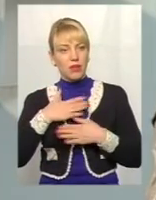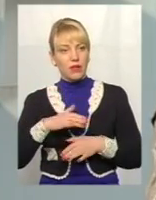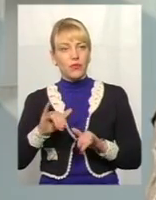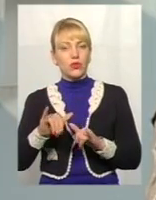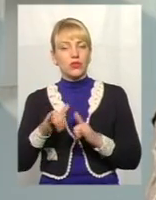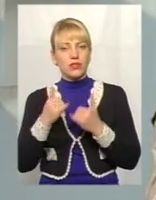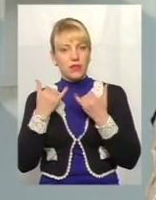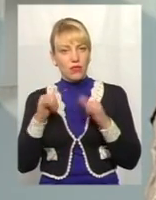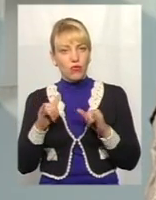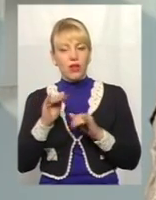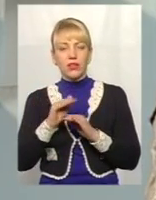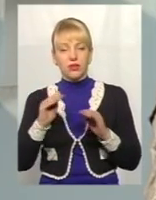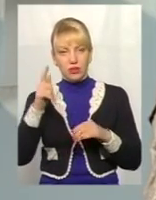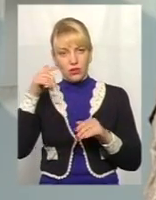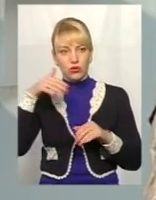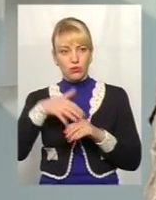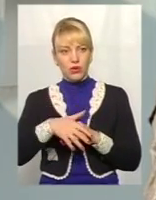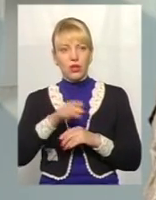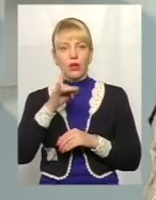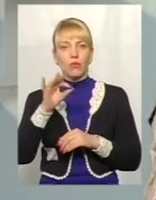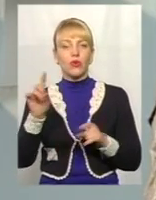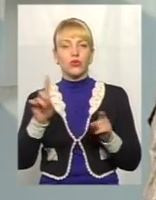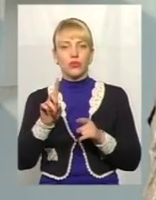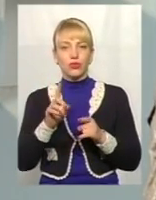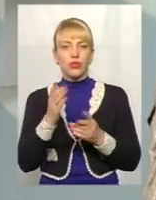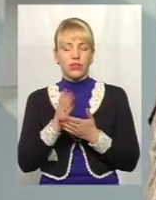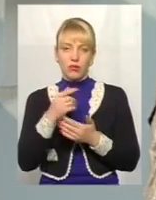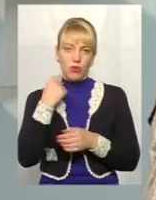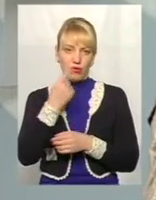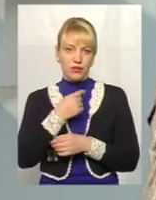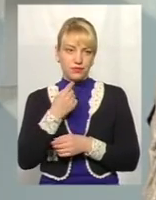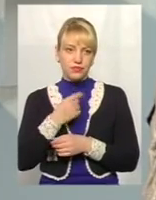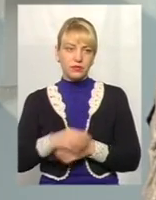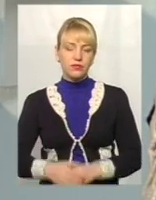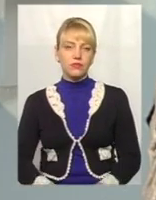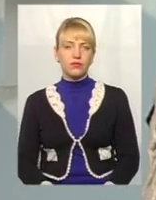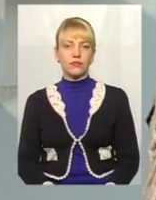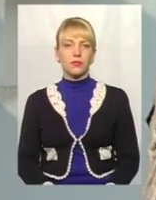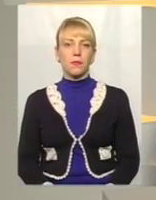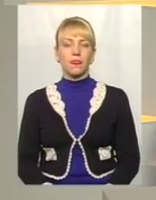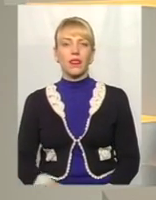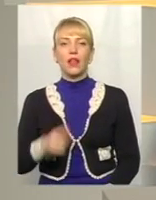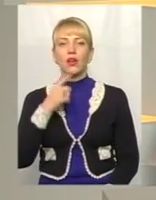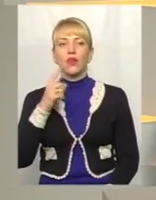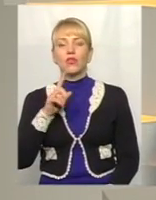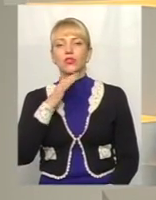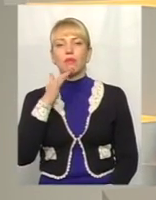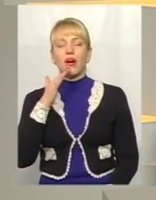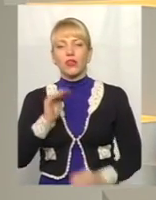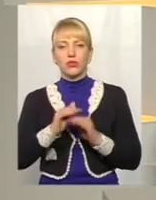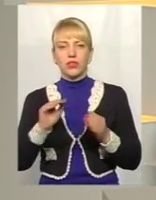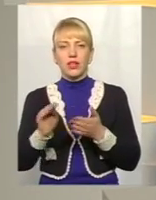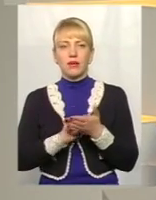здивувало. Діти розуміли, про що йде мова. Проте кажуть, що навіть багато дітей